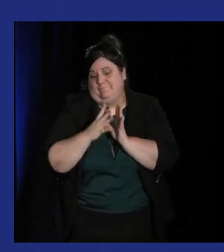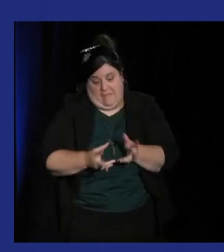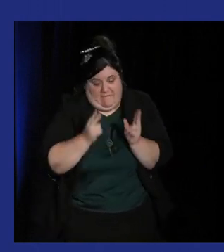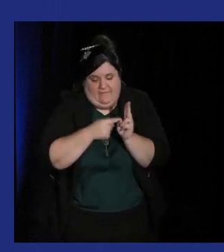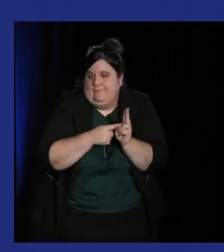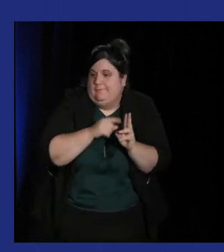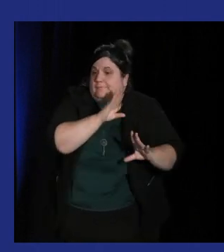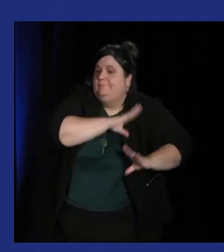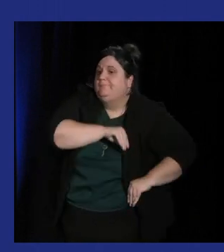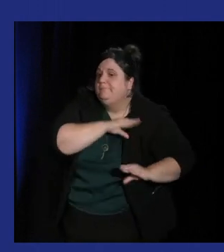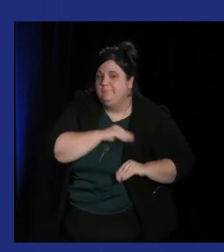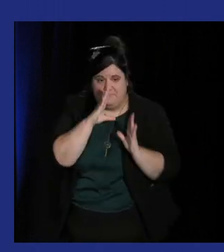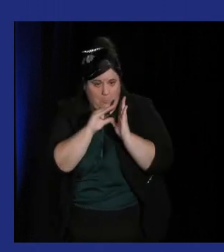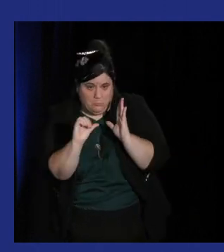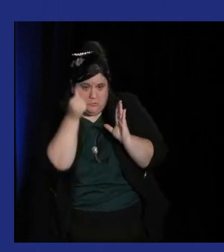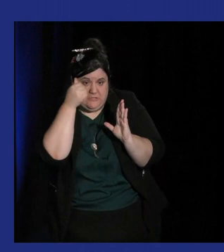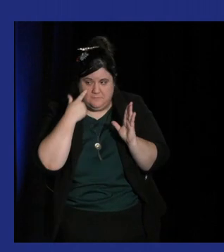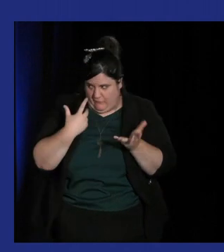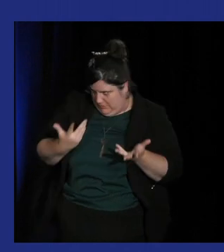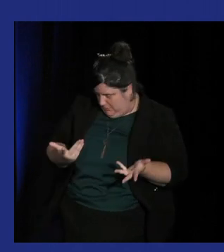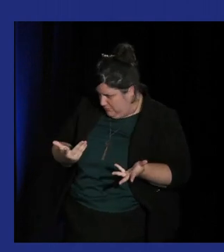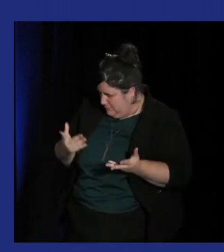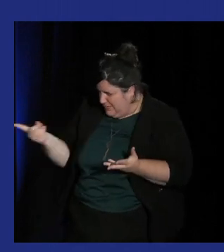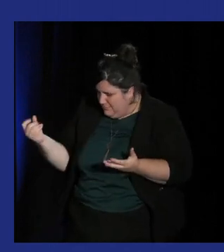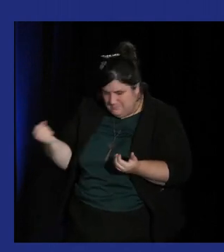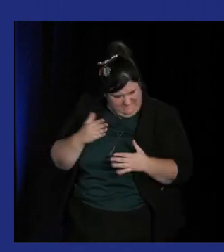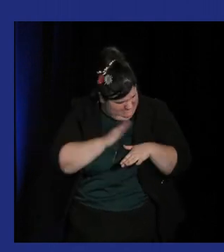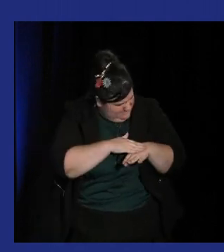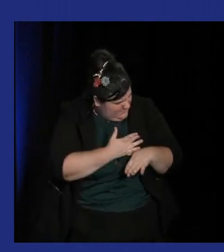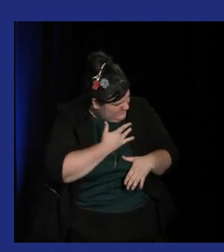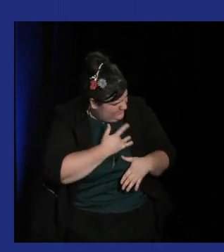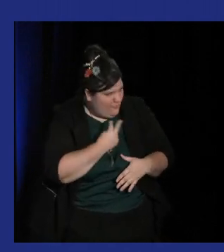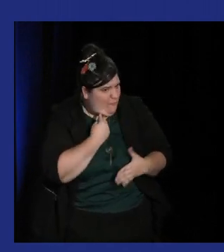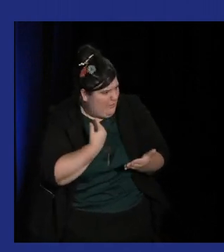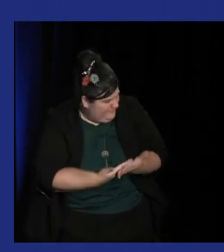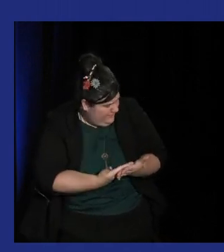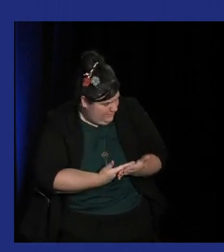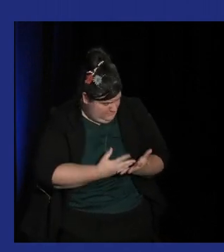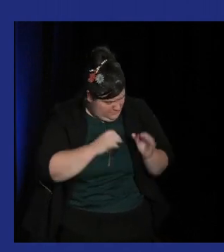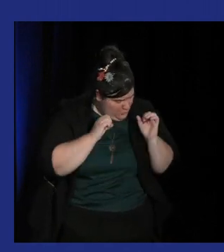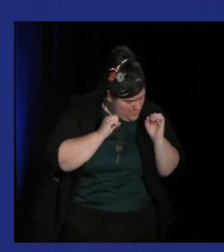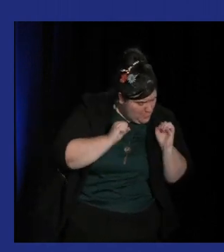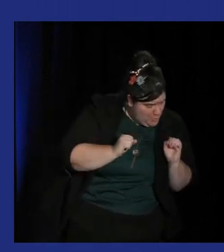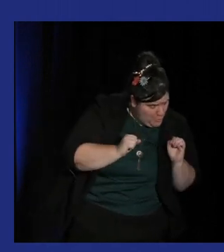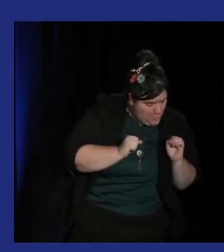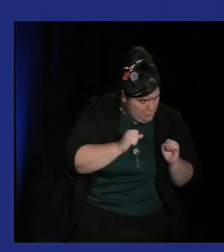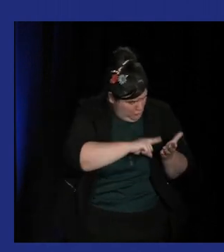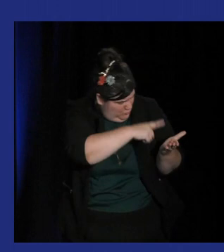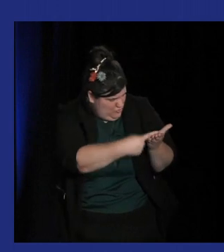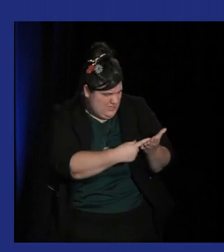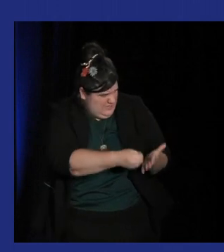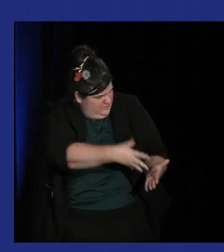de faire ça avec les voix mais est-ce que on peut faire ça en temps réel dans le jeu est-ce que c'est est-ce que ça va pas faire baisser le frameweit est-ce que est-ce que ça rentre dans le budget